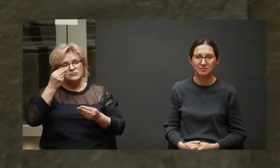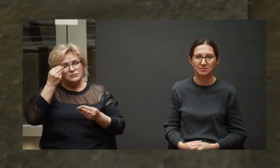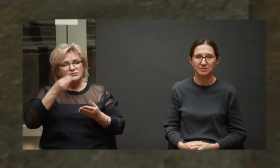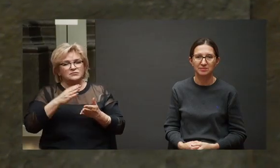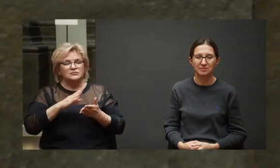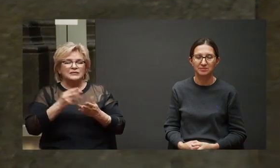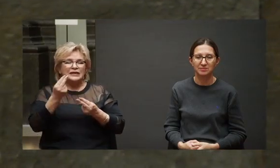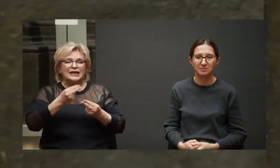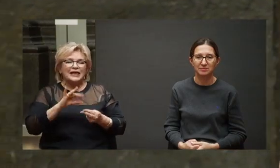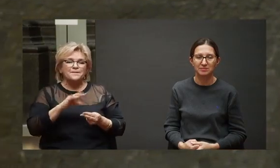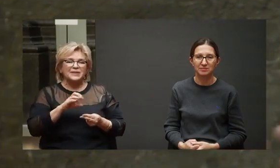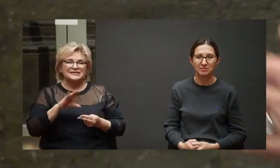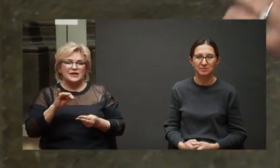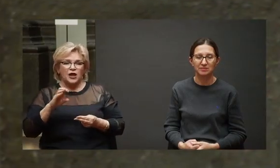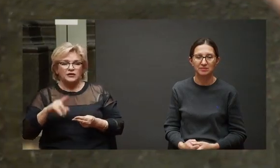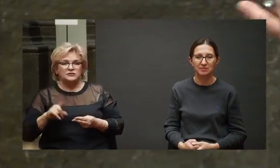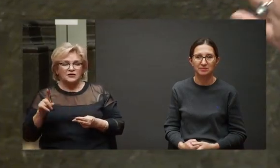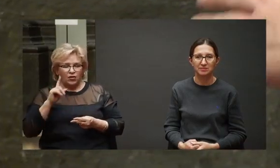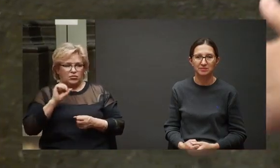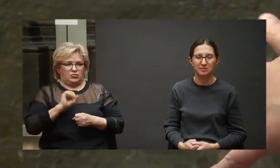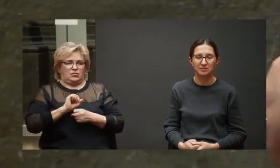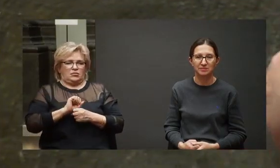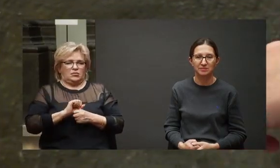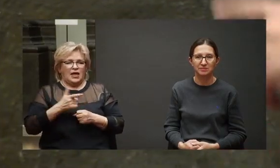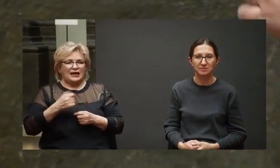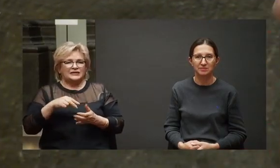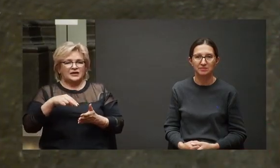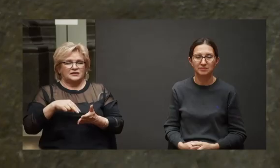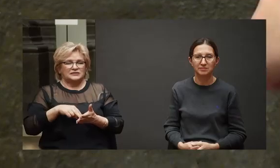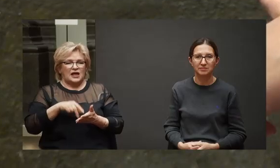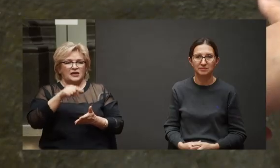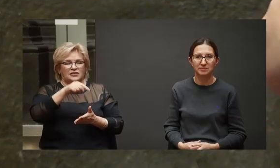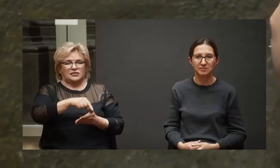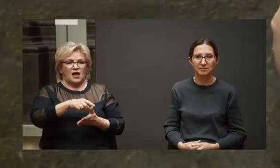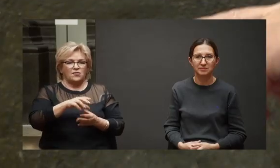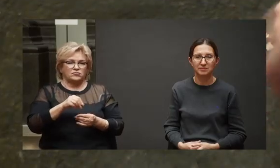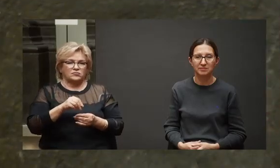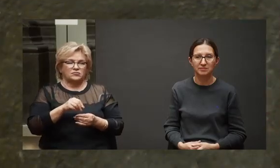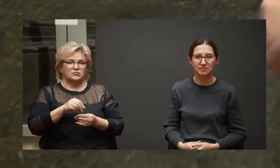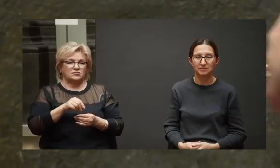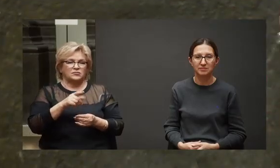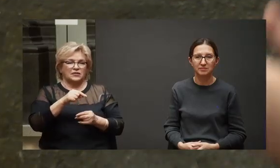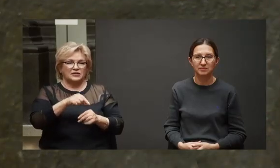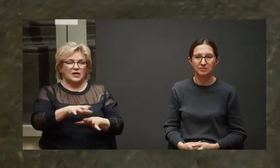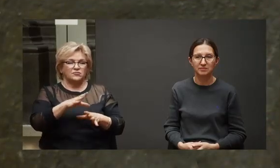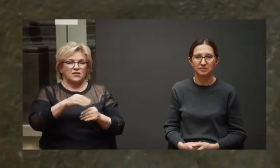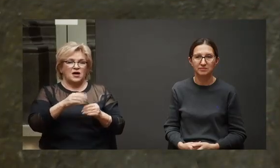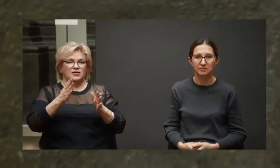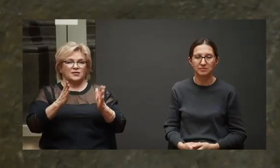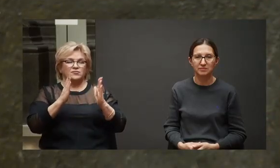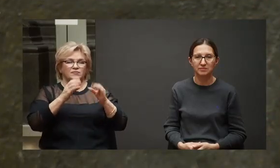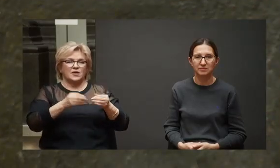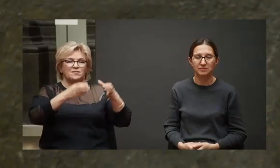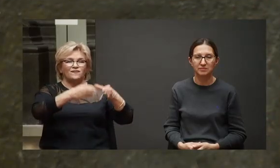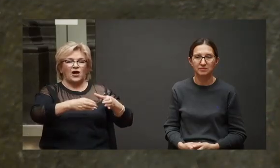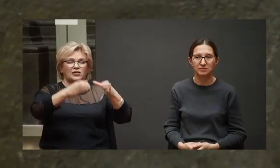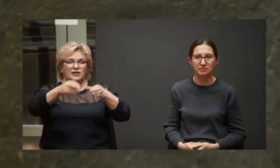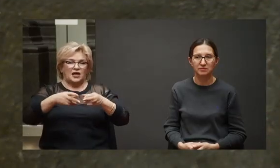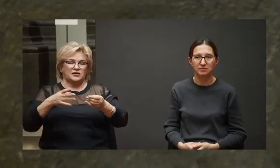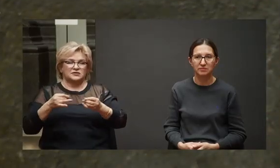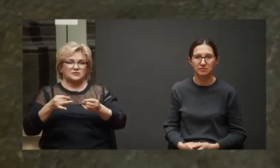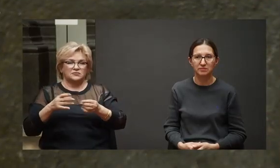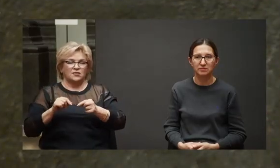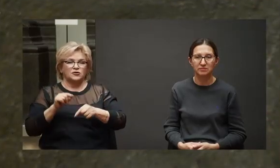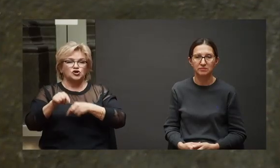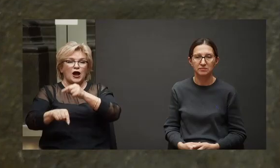они сразу как бы тормозят еще там, где вот стоит шагающий в колоннаде на входе. Да? То есть детям,